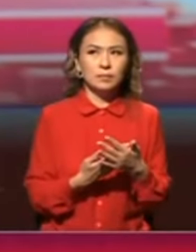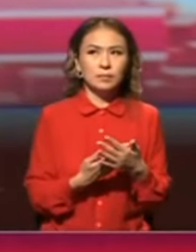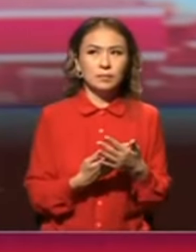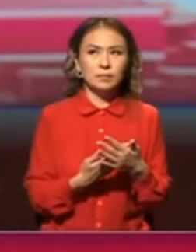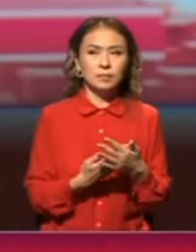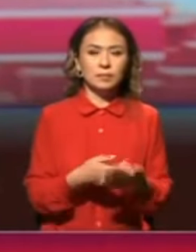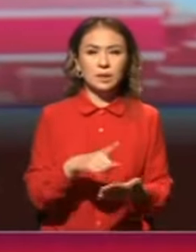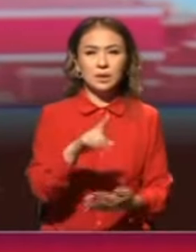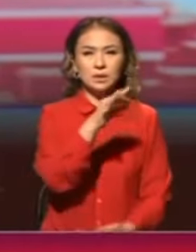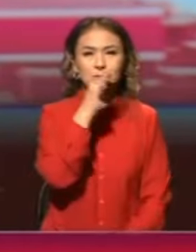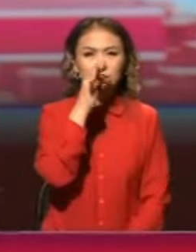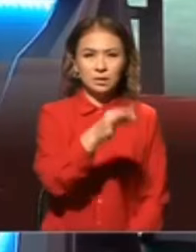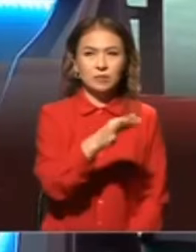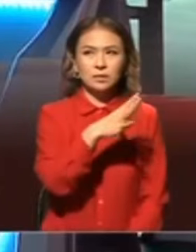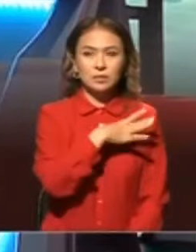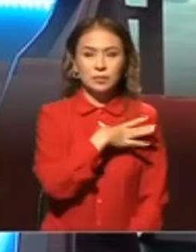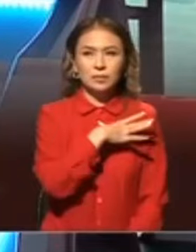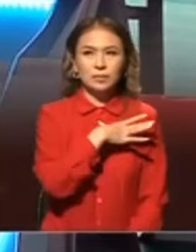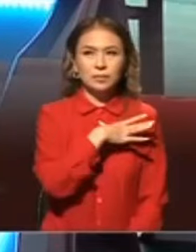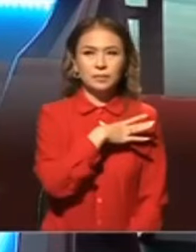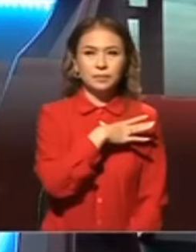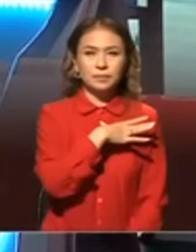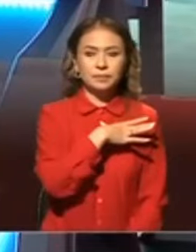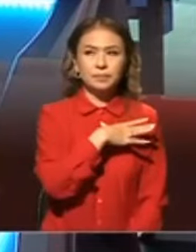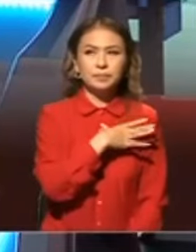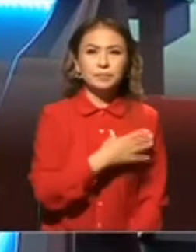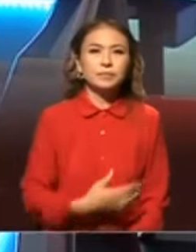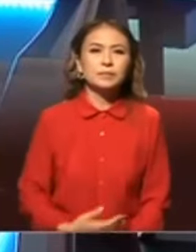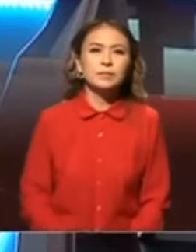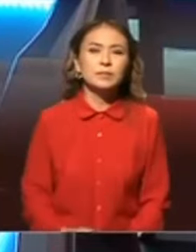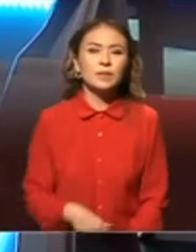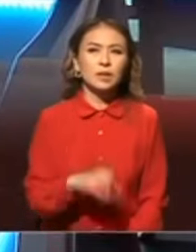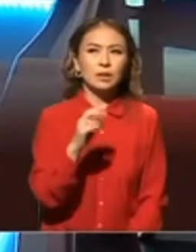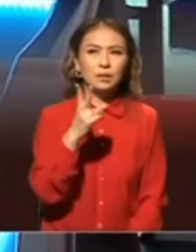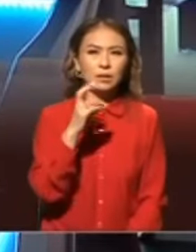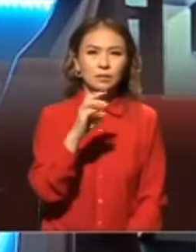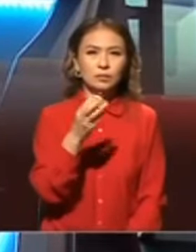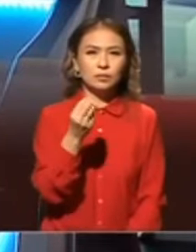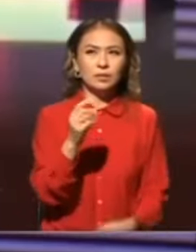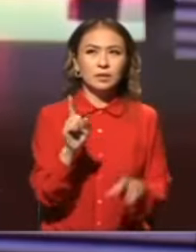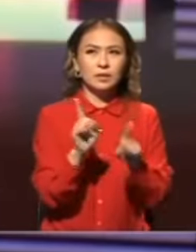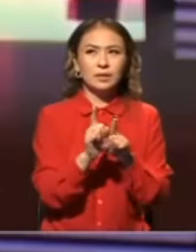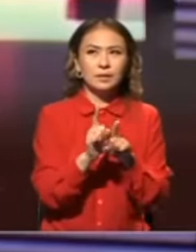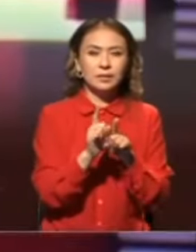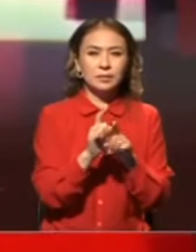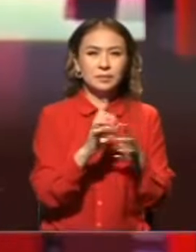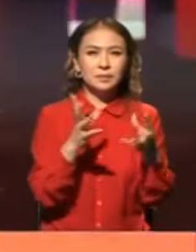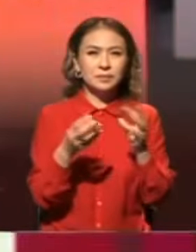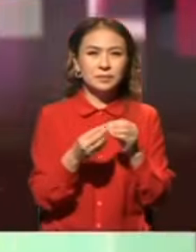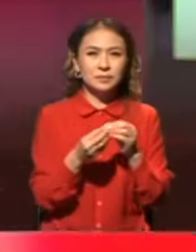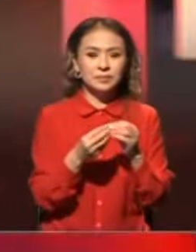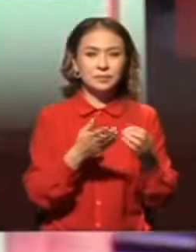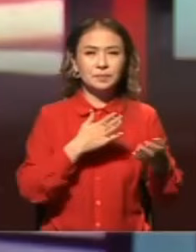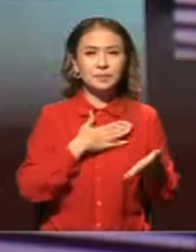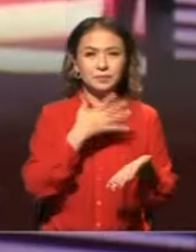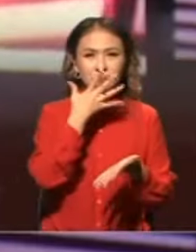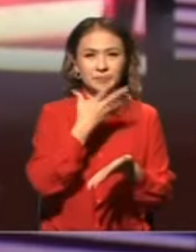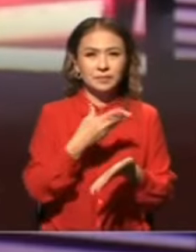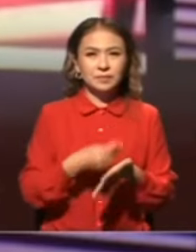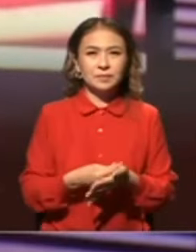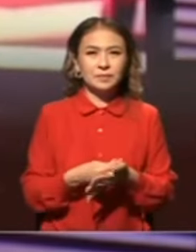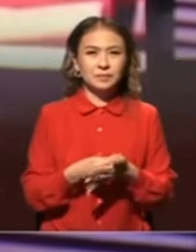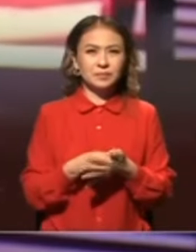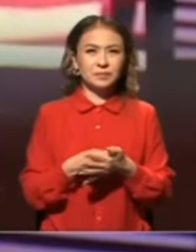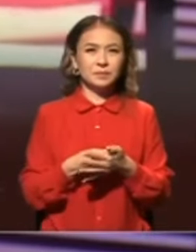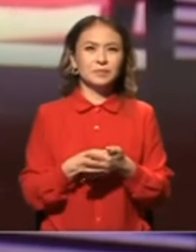отыр. Ұсынысқа көшейік. Төлеутай мырза да ұсынысын жасап жатыр. Әділет мырза ұсыныс түгілі біздің жаңағы